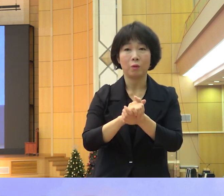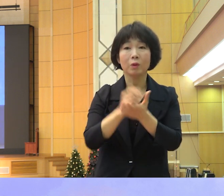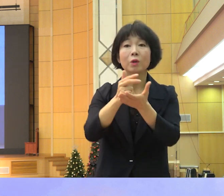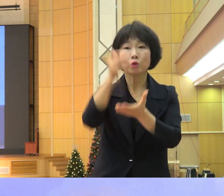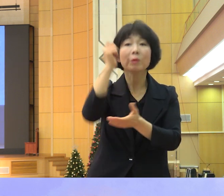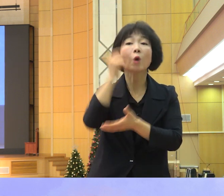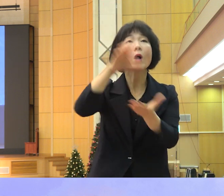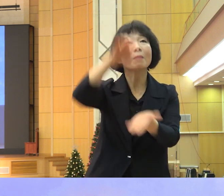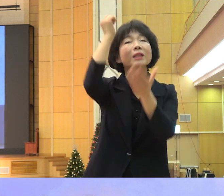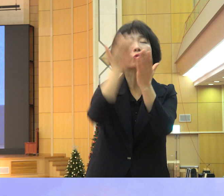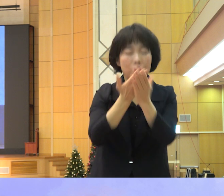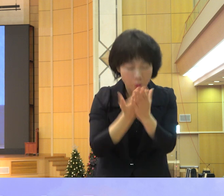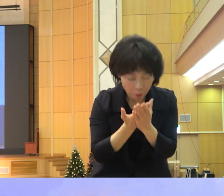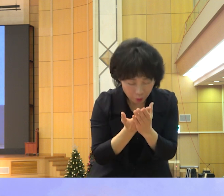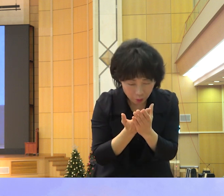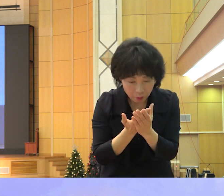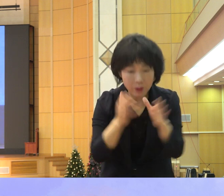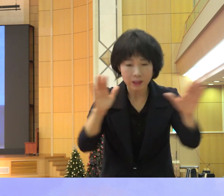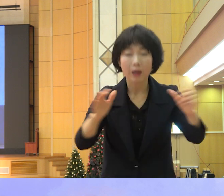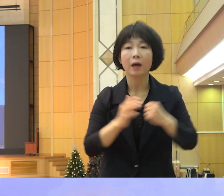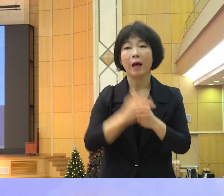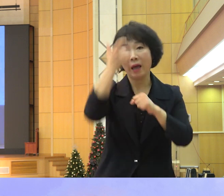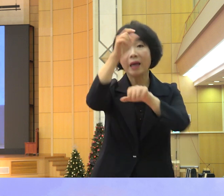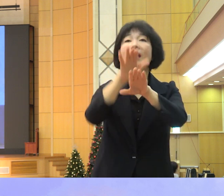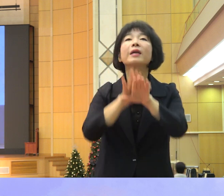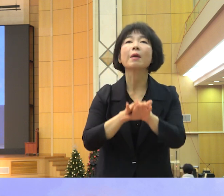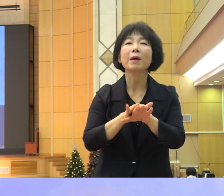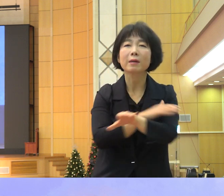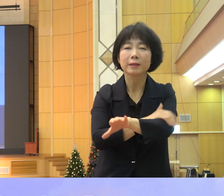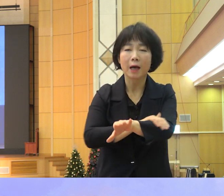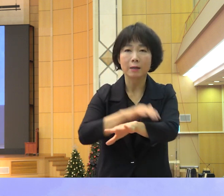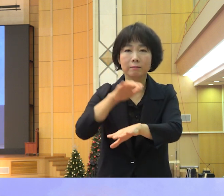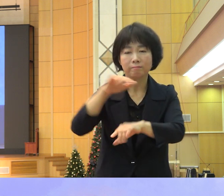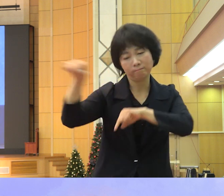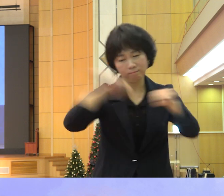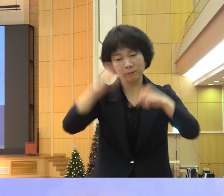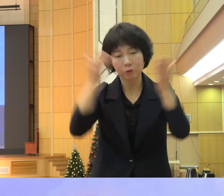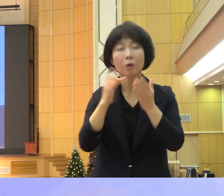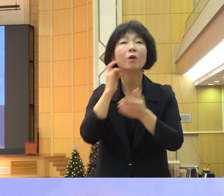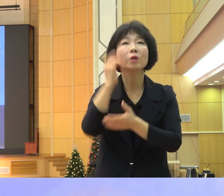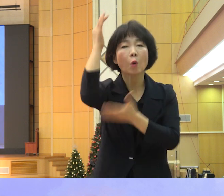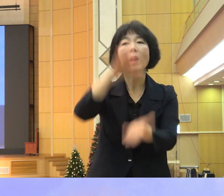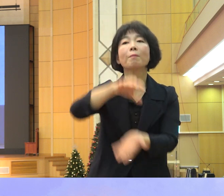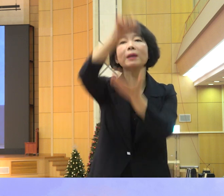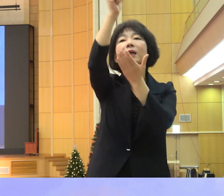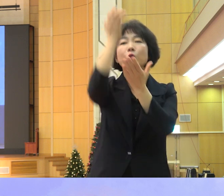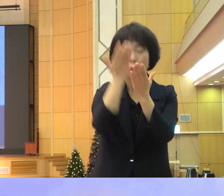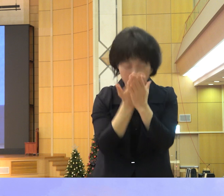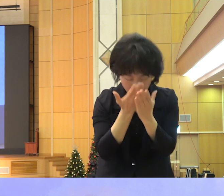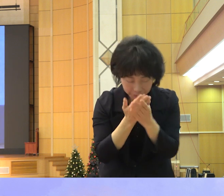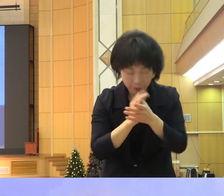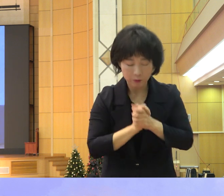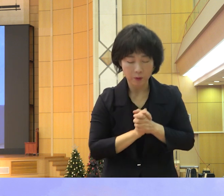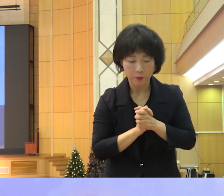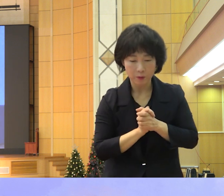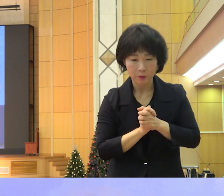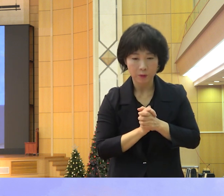주님 영광 받아주시고 예배를 주관하여 주시고 영광을 받아